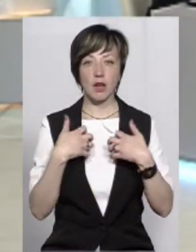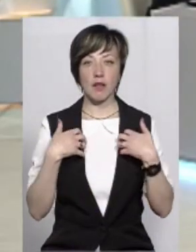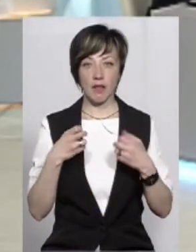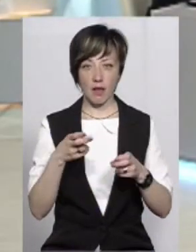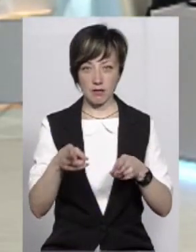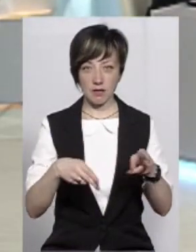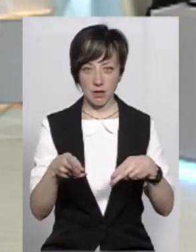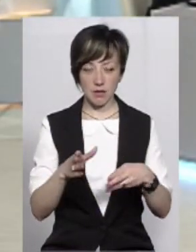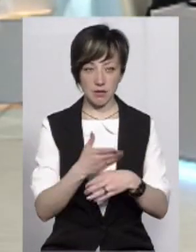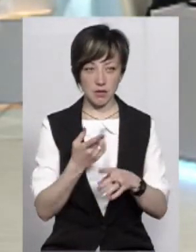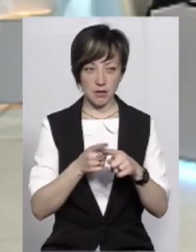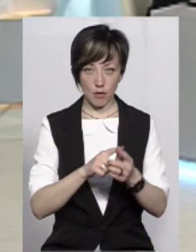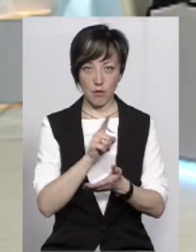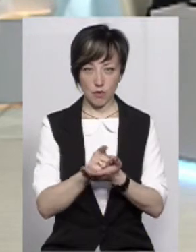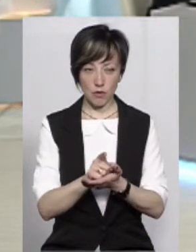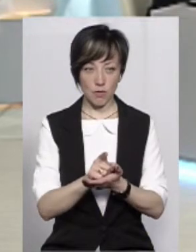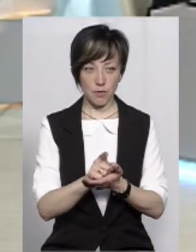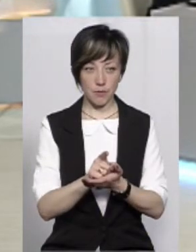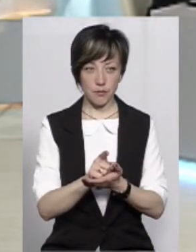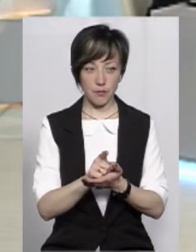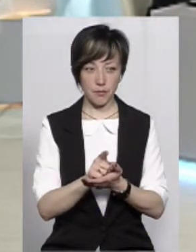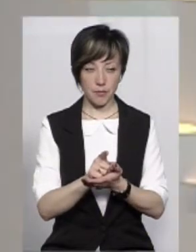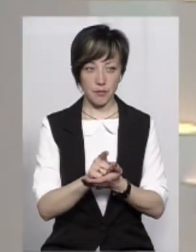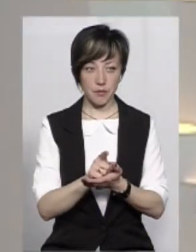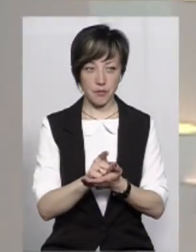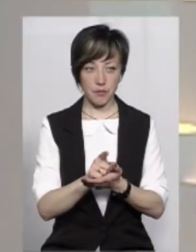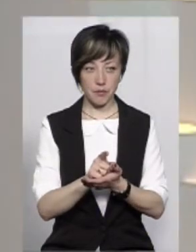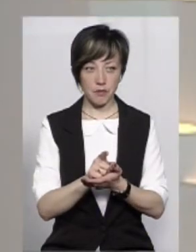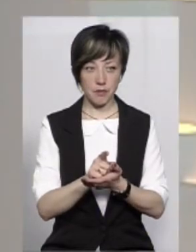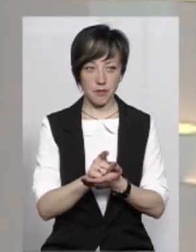на стерилізацію. Це обов'язково. Ну,